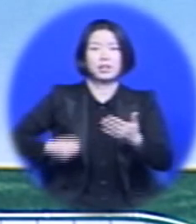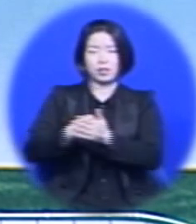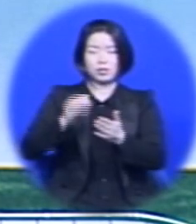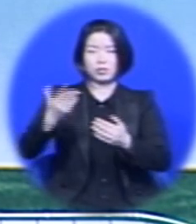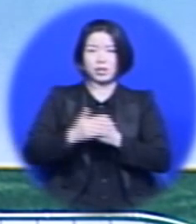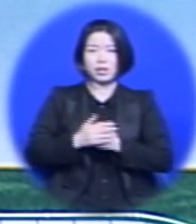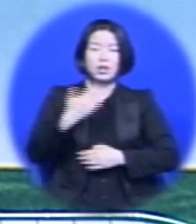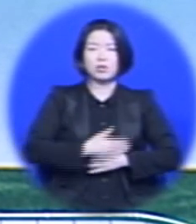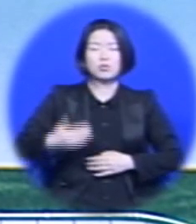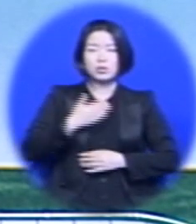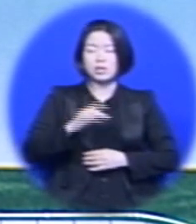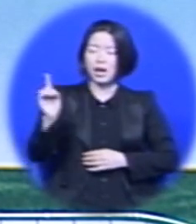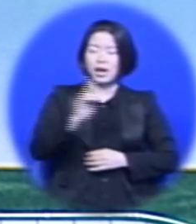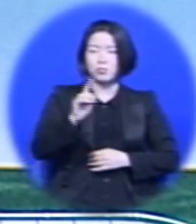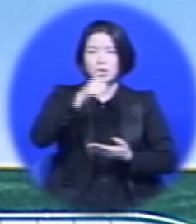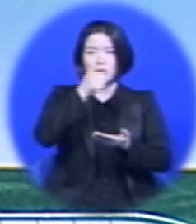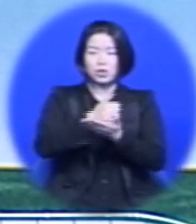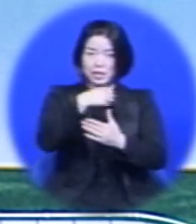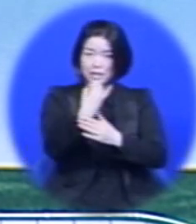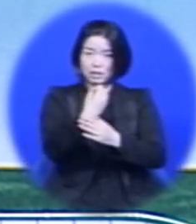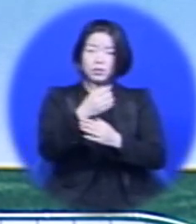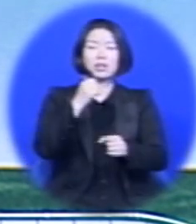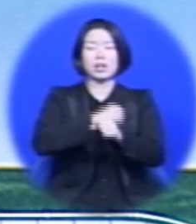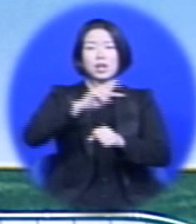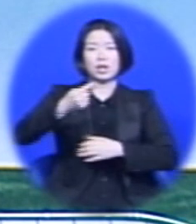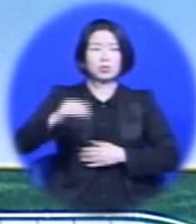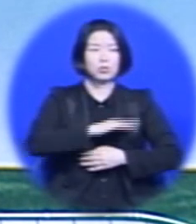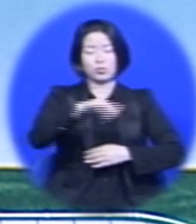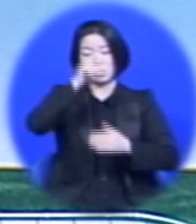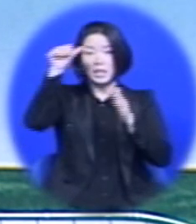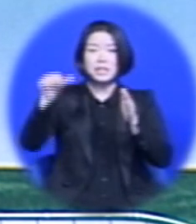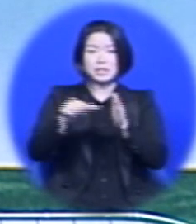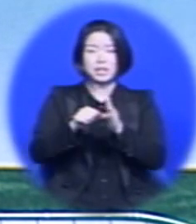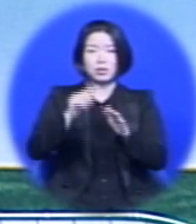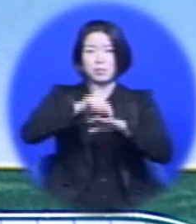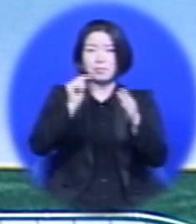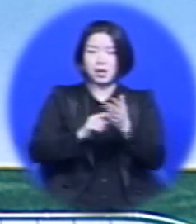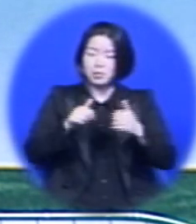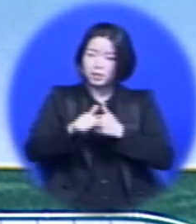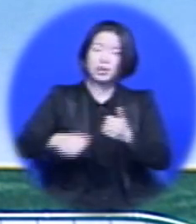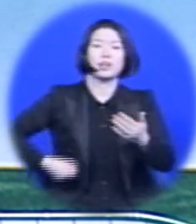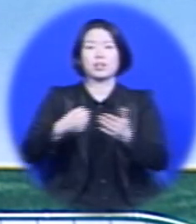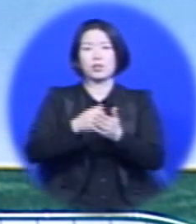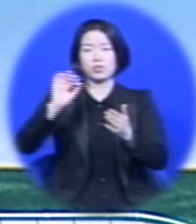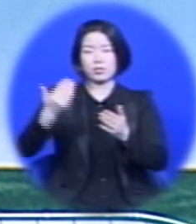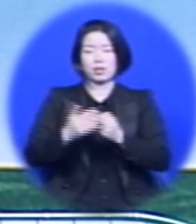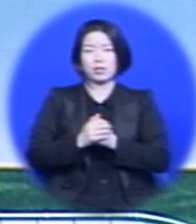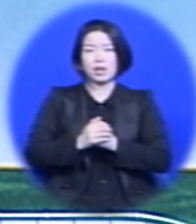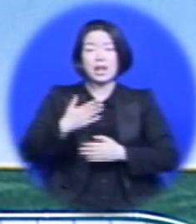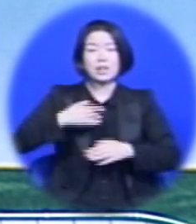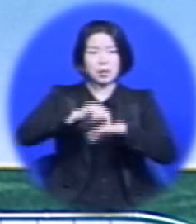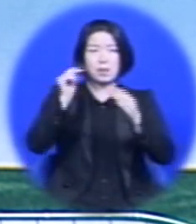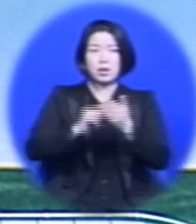육신이 아무리 죄 덩어리라 우리 인생은 마음에 따라 결정이 되는 겁 내마음 하나님의